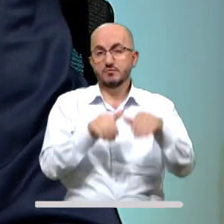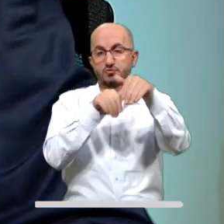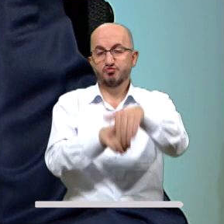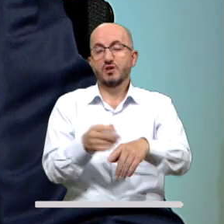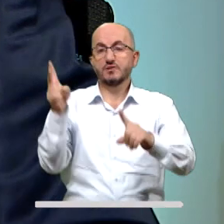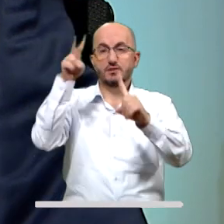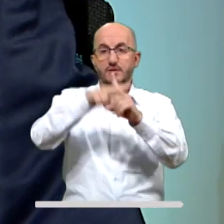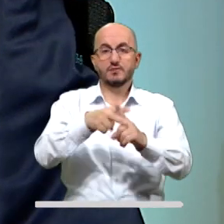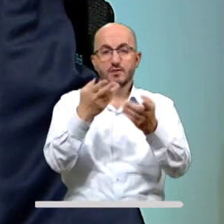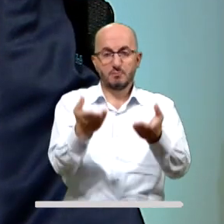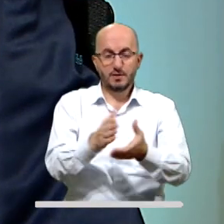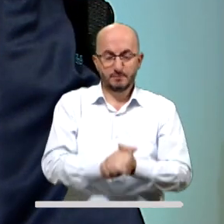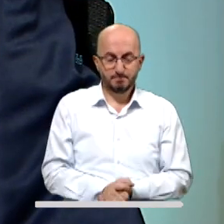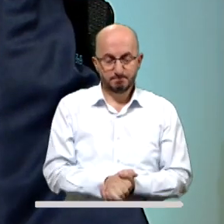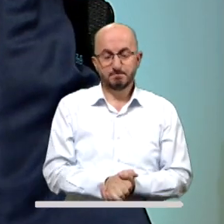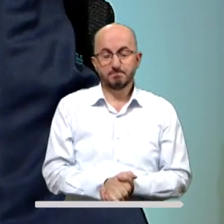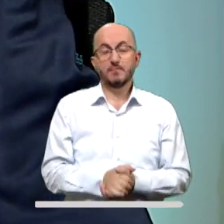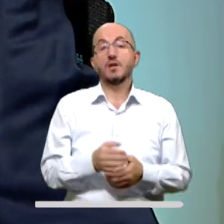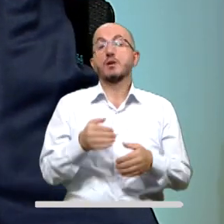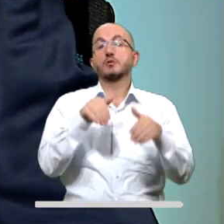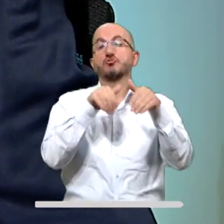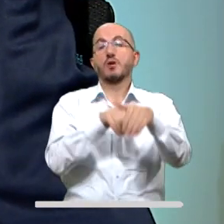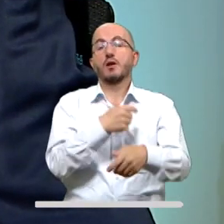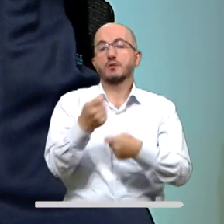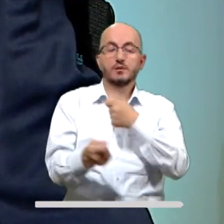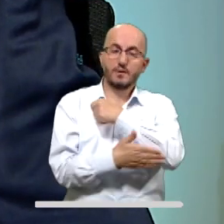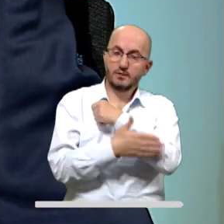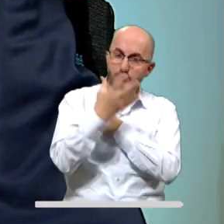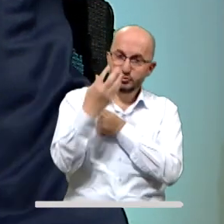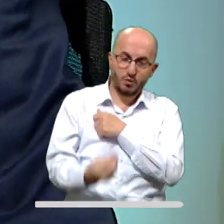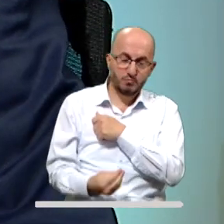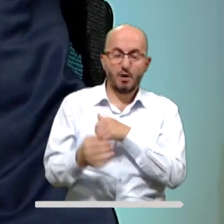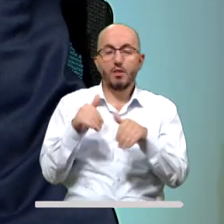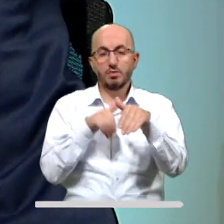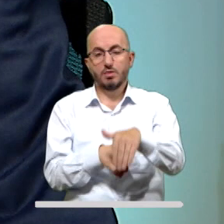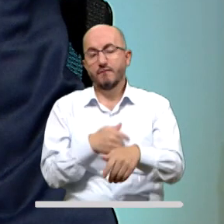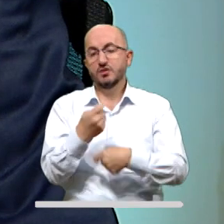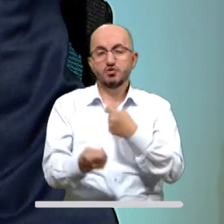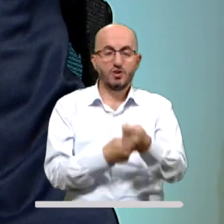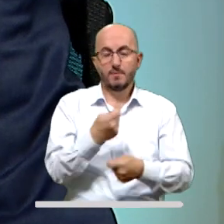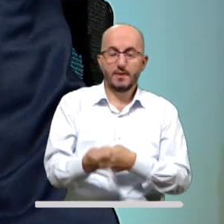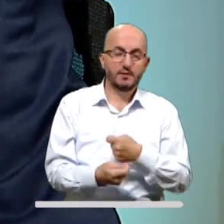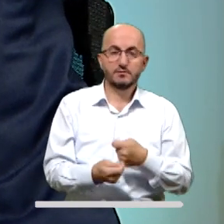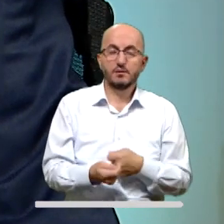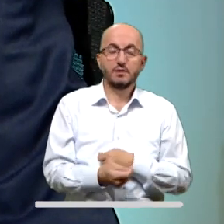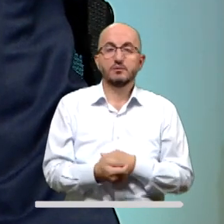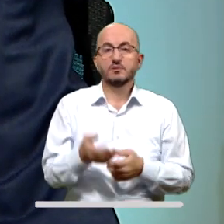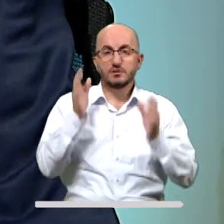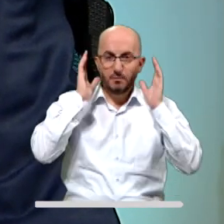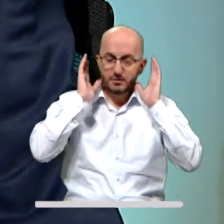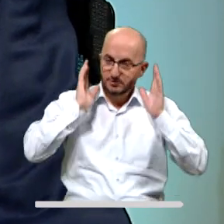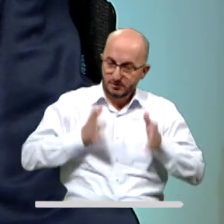onun cenazesine katılmak, cenaze işlemlerinde bulunmak, defin işlemlerinde bulunmak, cenaze namazını